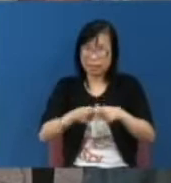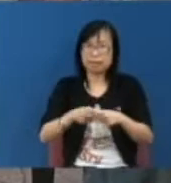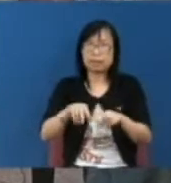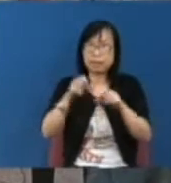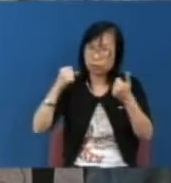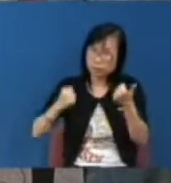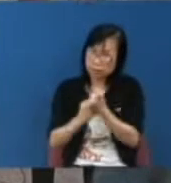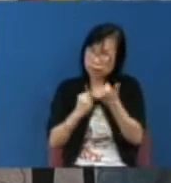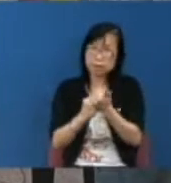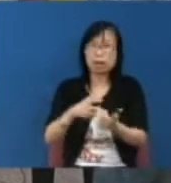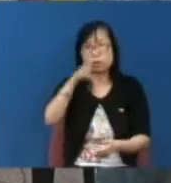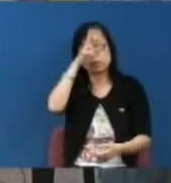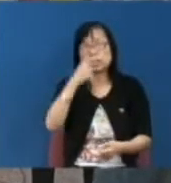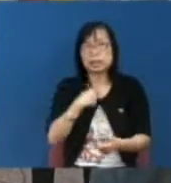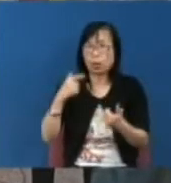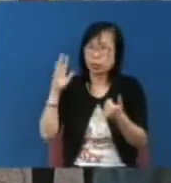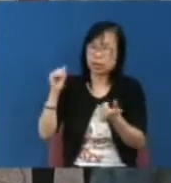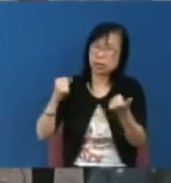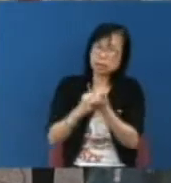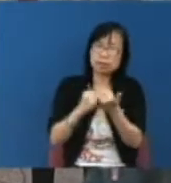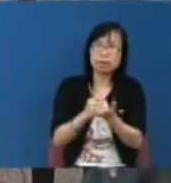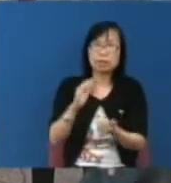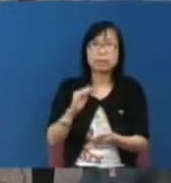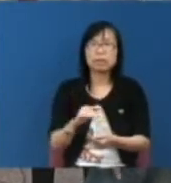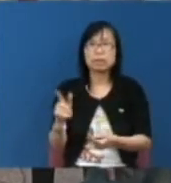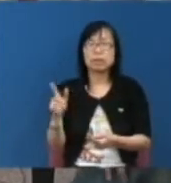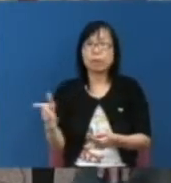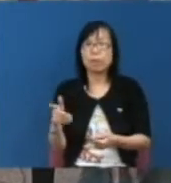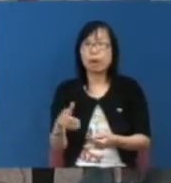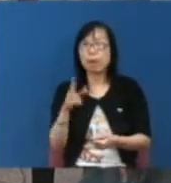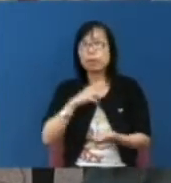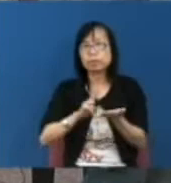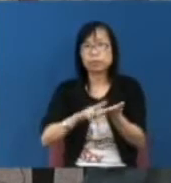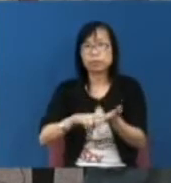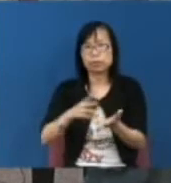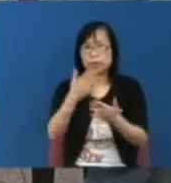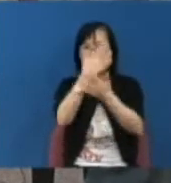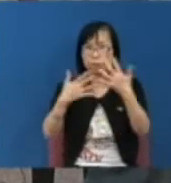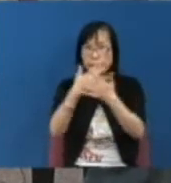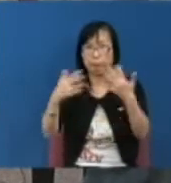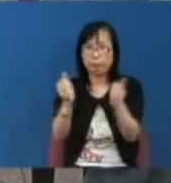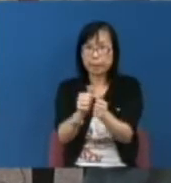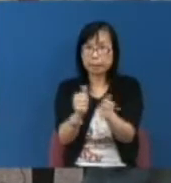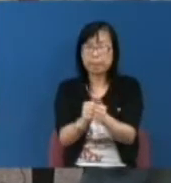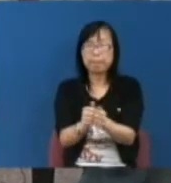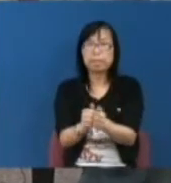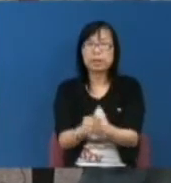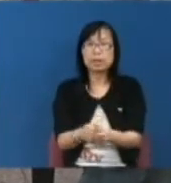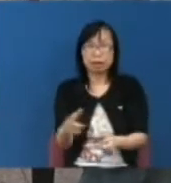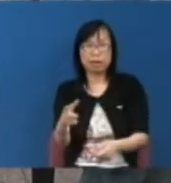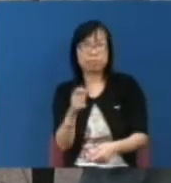support？ 如果政府覺得值得 support， 我哋都會支持。 不過呢度咧，我諗相信好多即係網友咧都會睇到咧，就即係都會